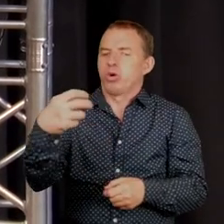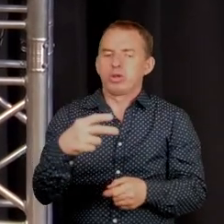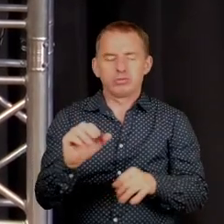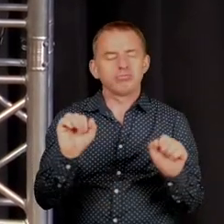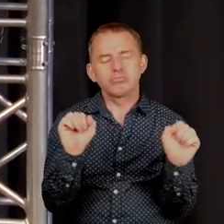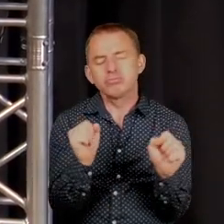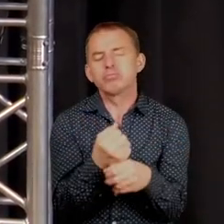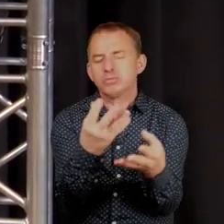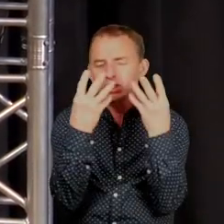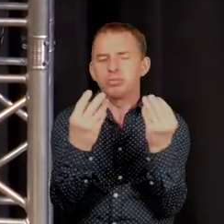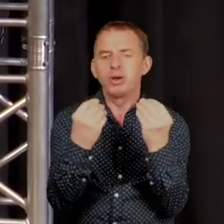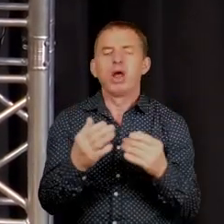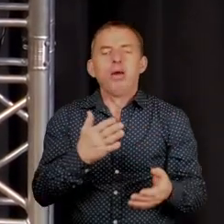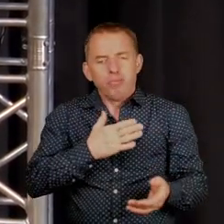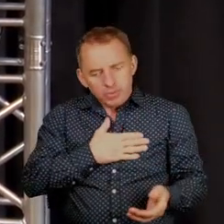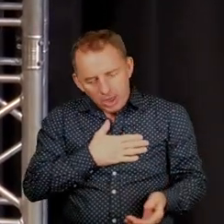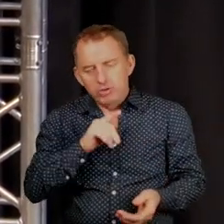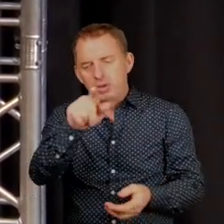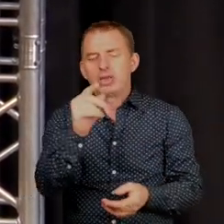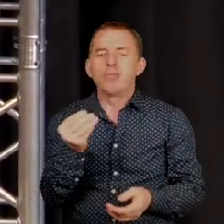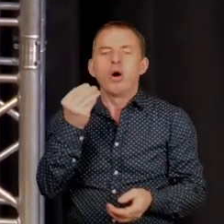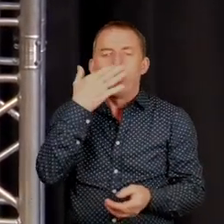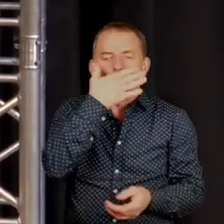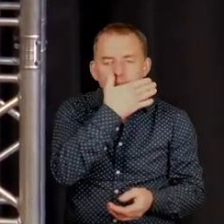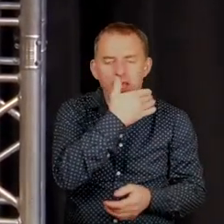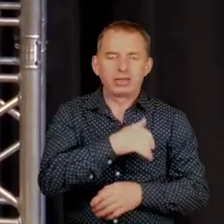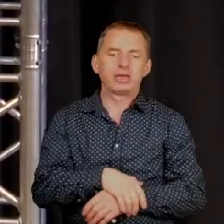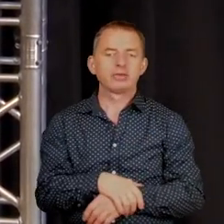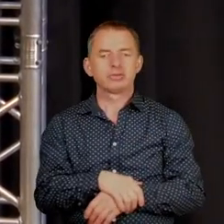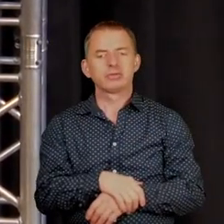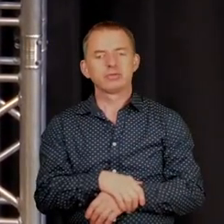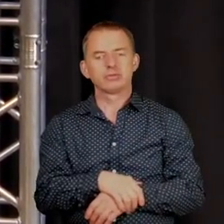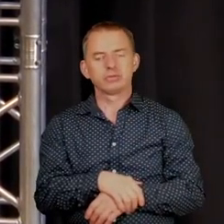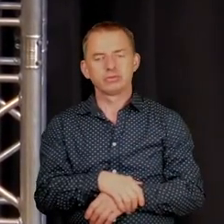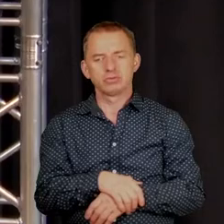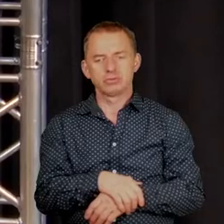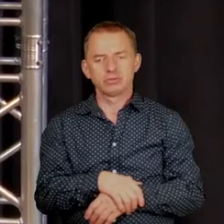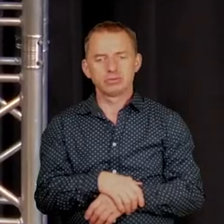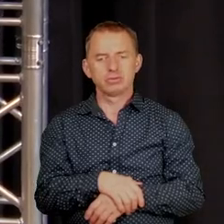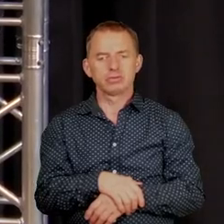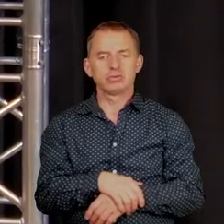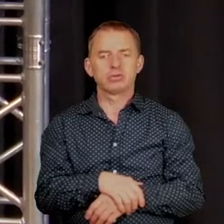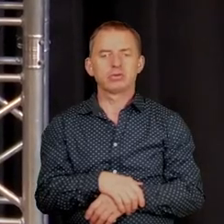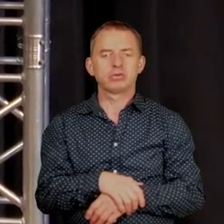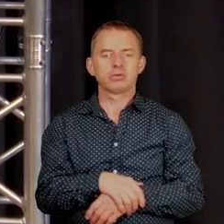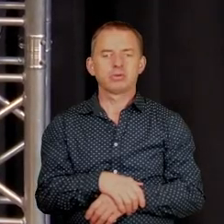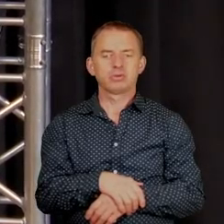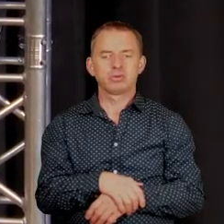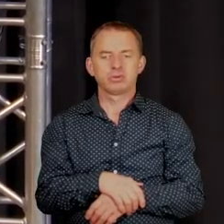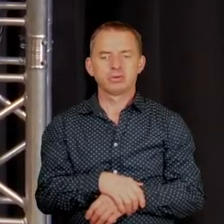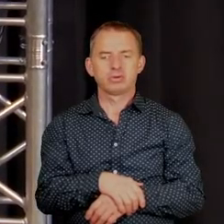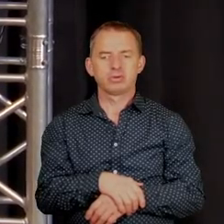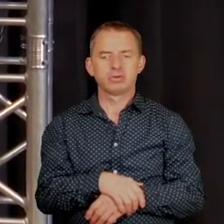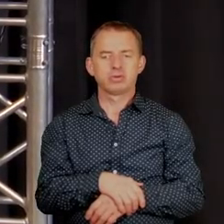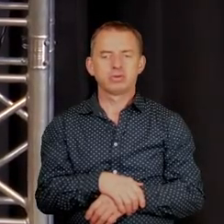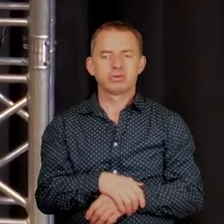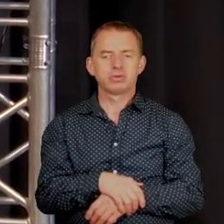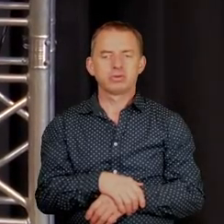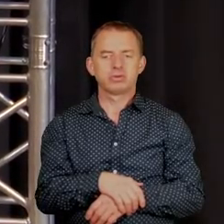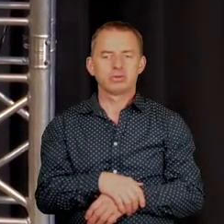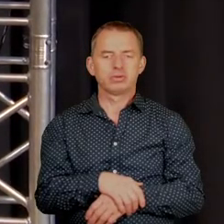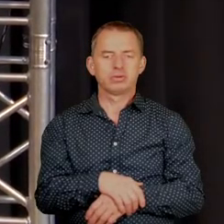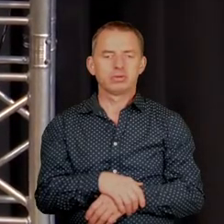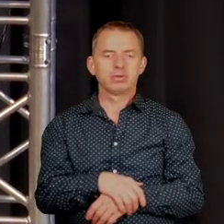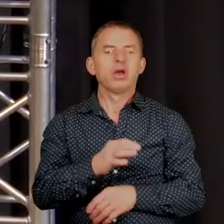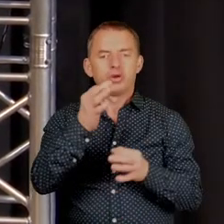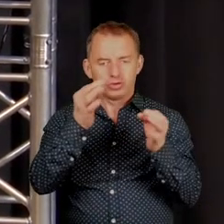niesamowicie. Zjedliśmy tam obiad. And tonight we're here with you in the first service in Polish and the second service in Ukrainian.